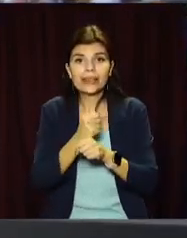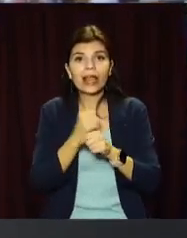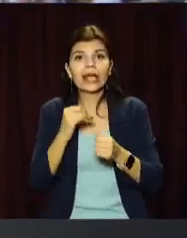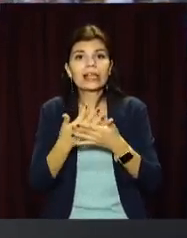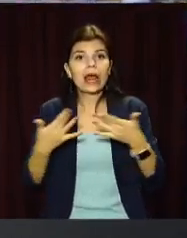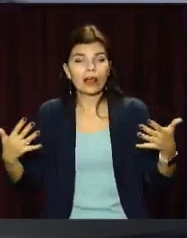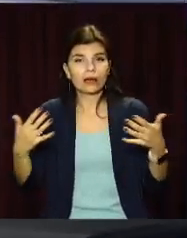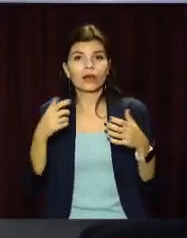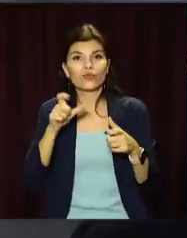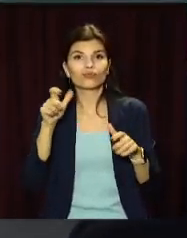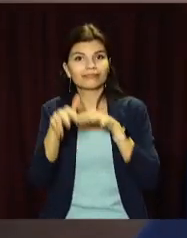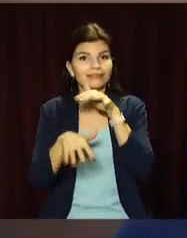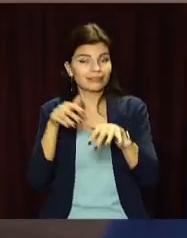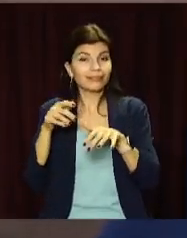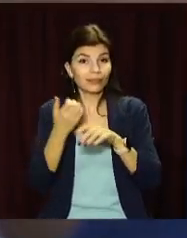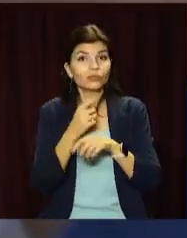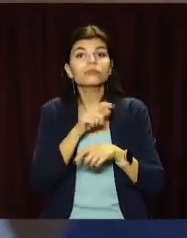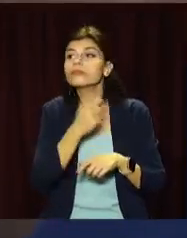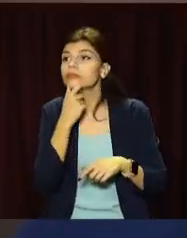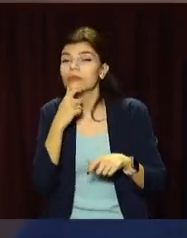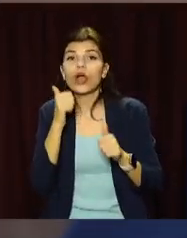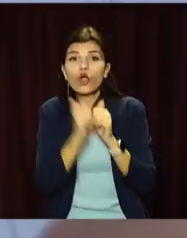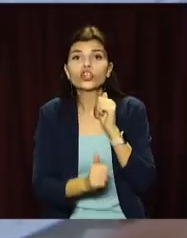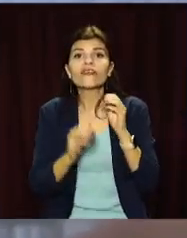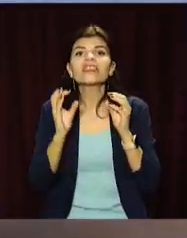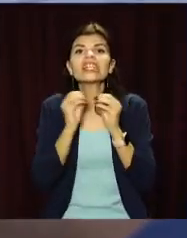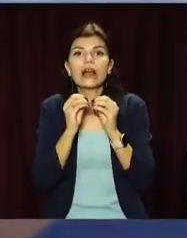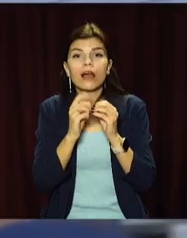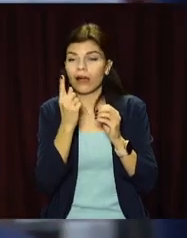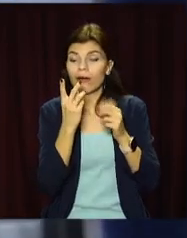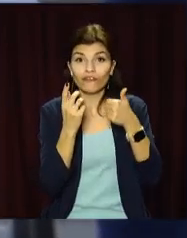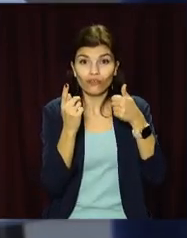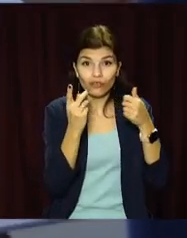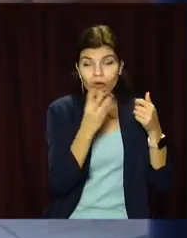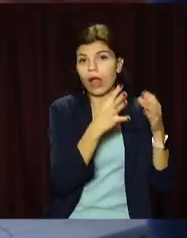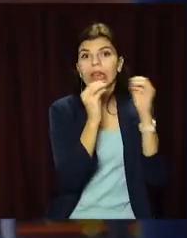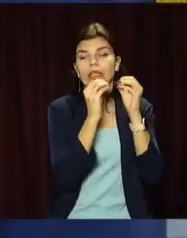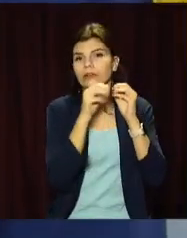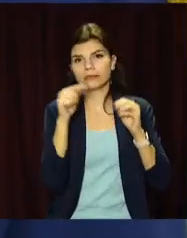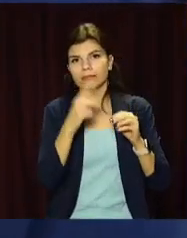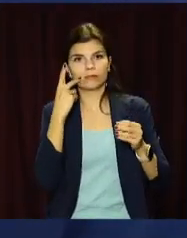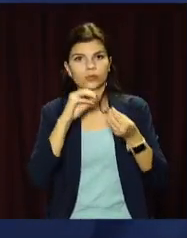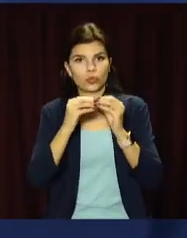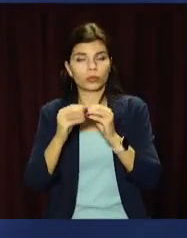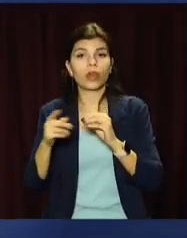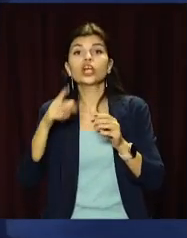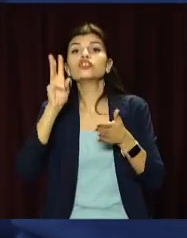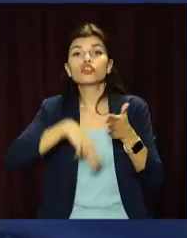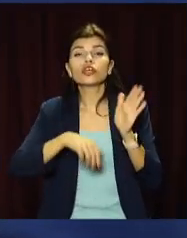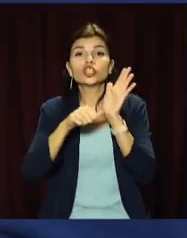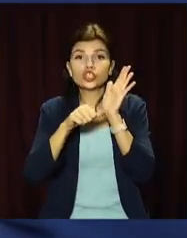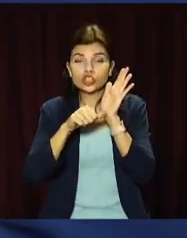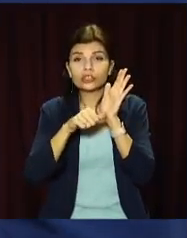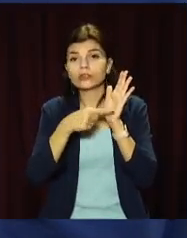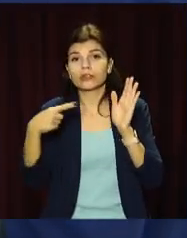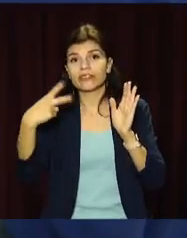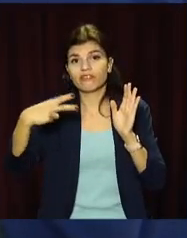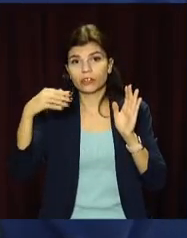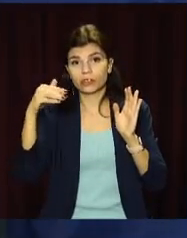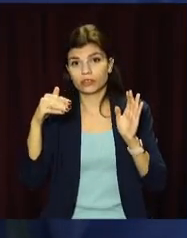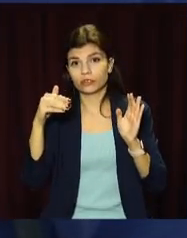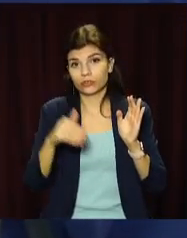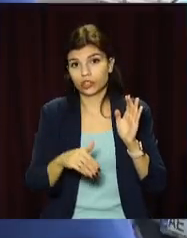інших громадських закладів. В кожному десятому знайшли порушення. Тепер доведеться заплатити штраф від 6 до 20